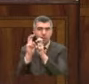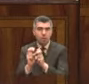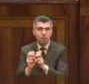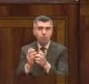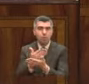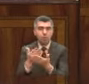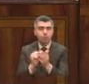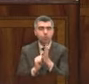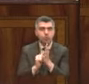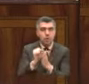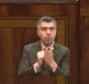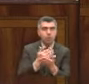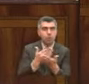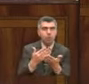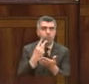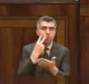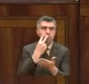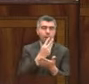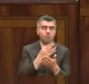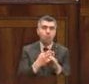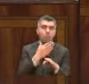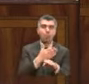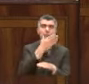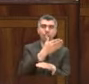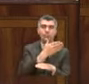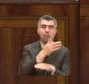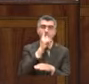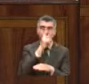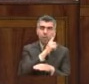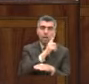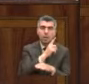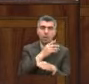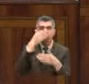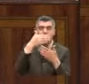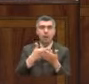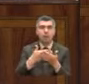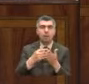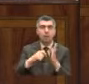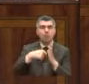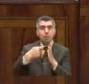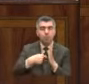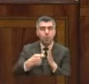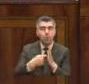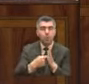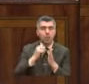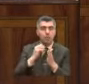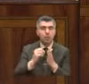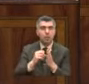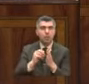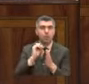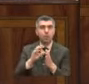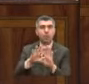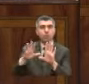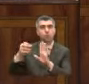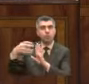كان من ملاحظات، ننظر إلى المستقبل مؤهل المغرب أن يحتضن مشاريع بعشرات وعشرات الملايير ديال الدراهم في مجال ديال